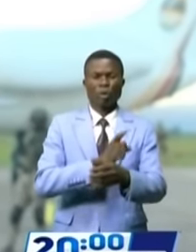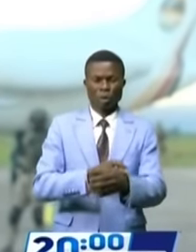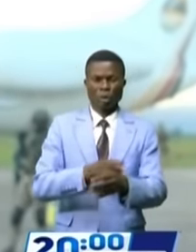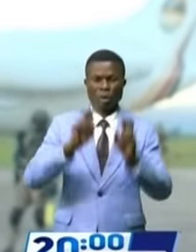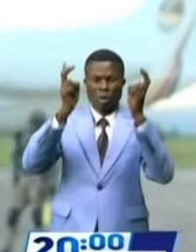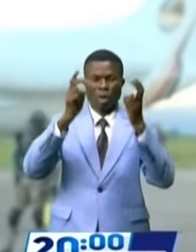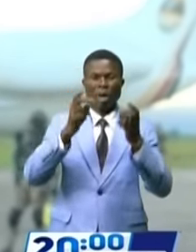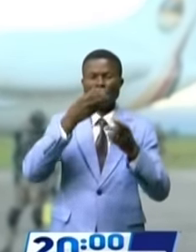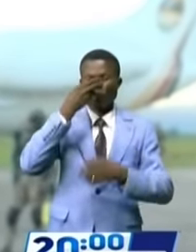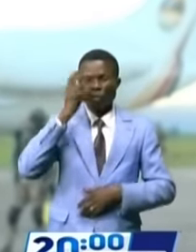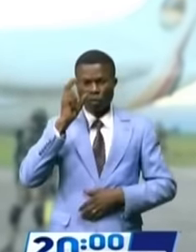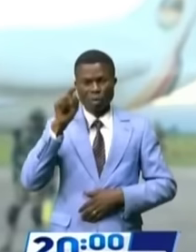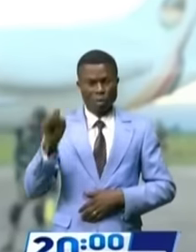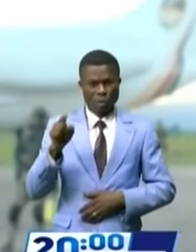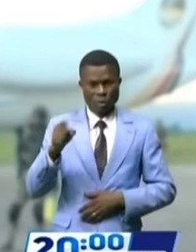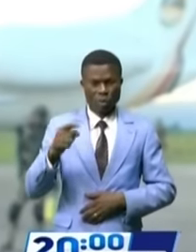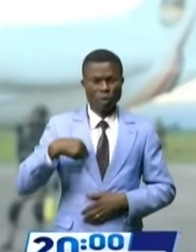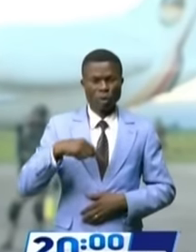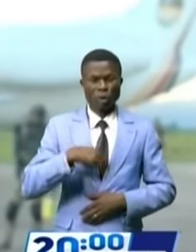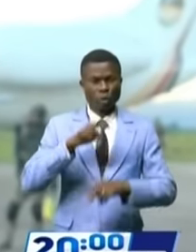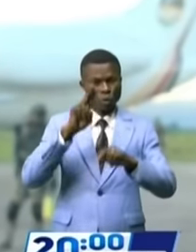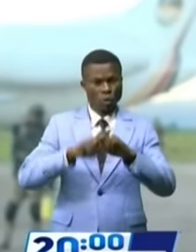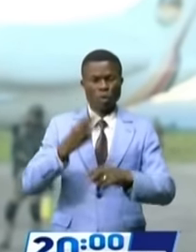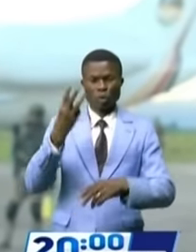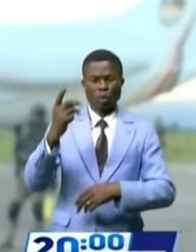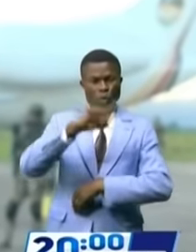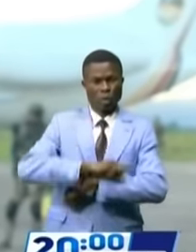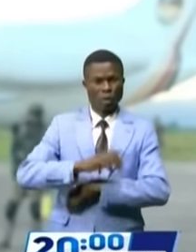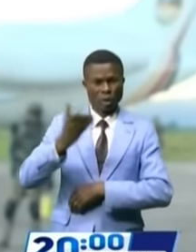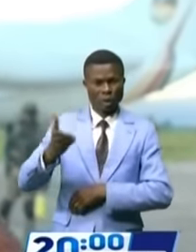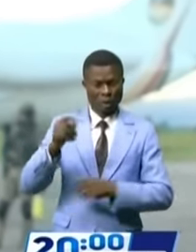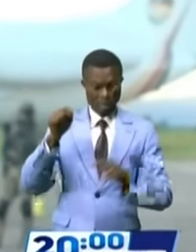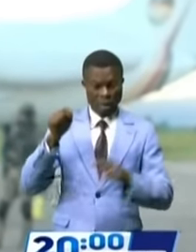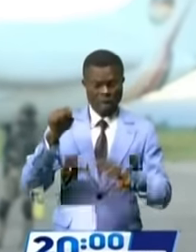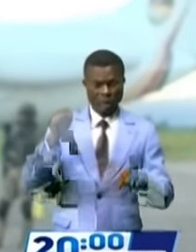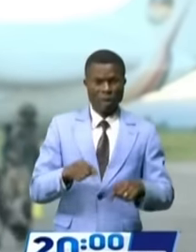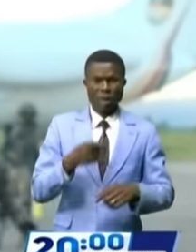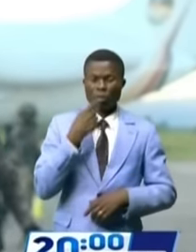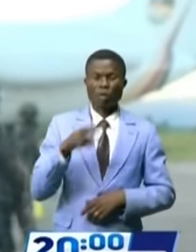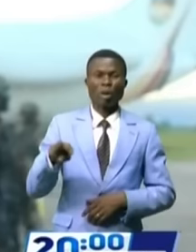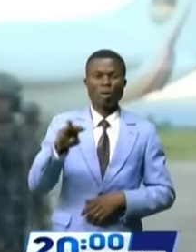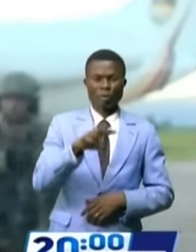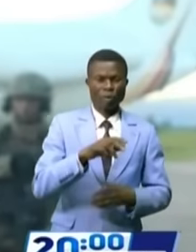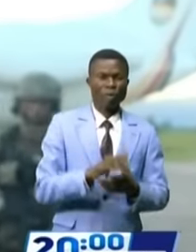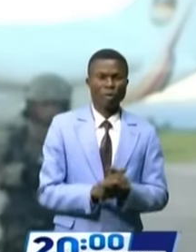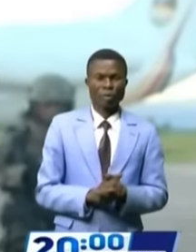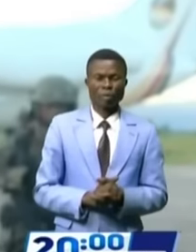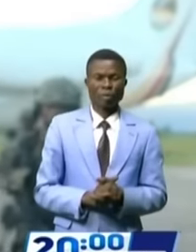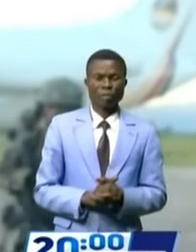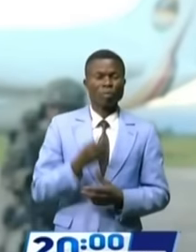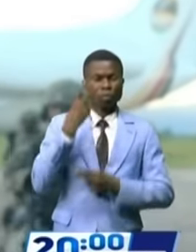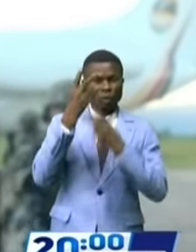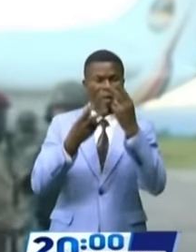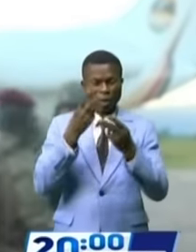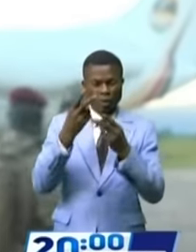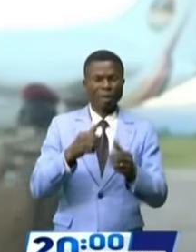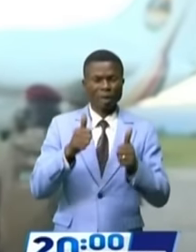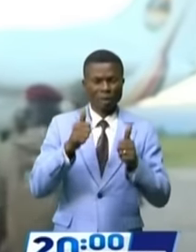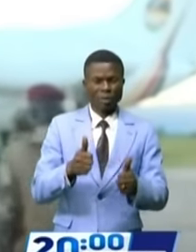la ville de Bukavu où nous avons, je crois, 3 jours. Donc jusqu'à présent, comme toujours dit, le périple se passe très